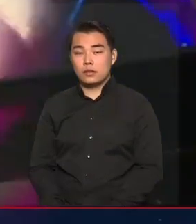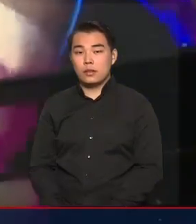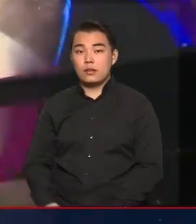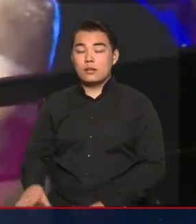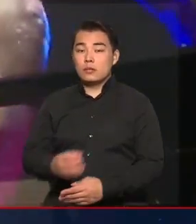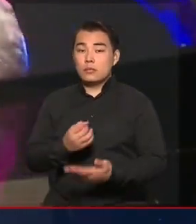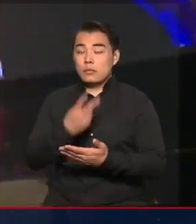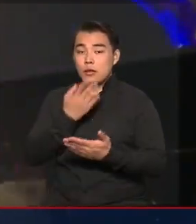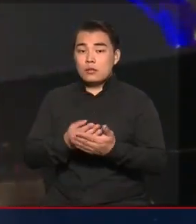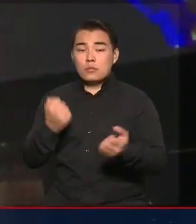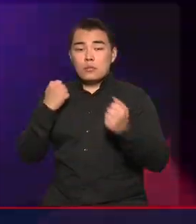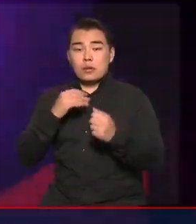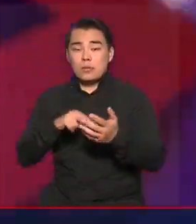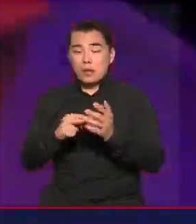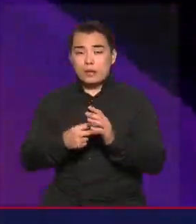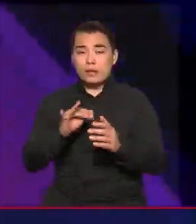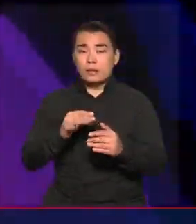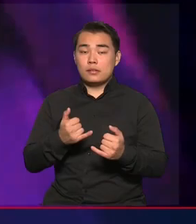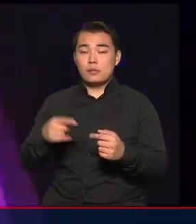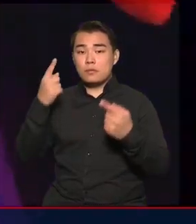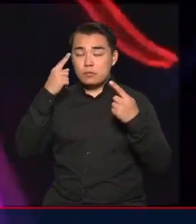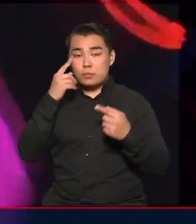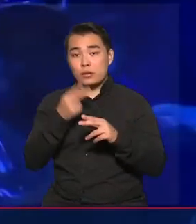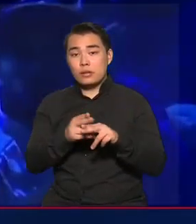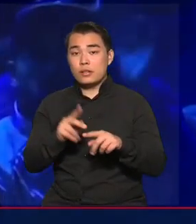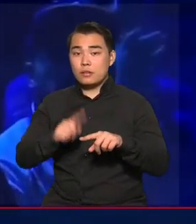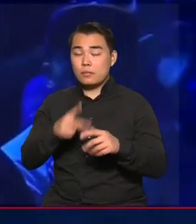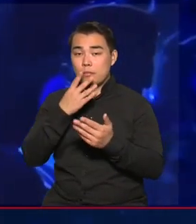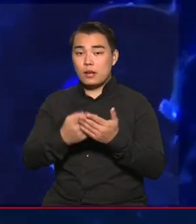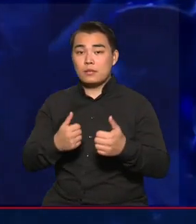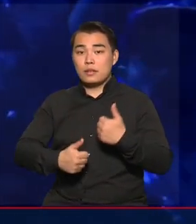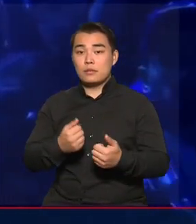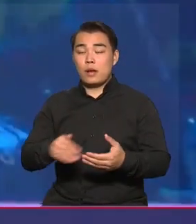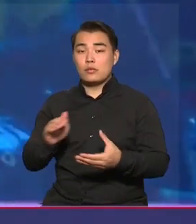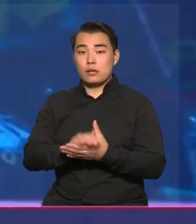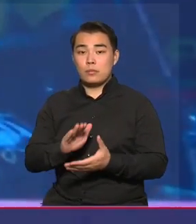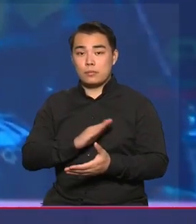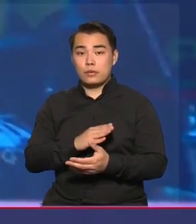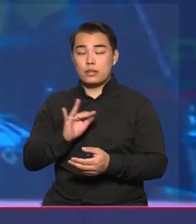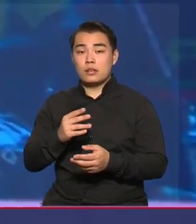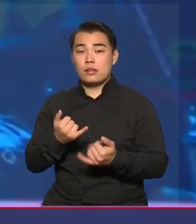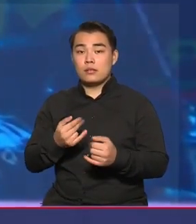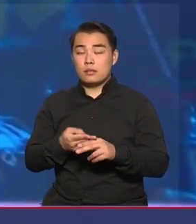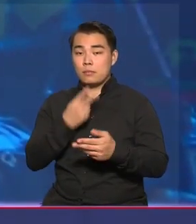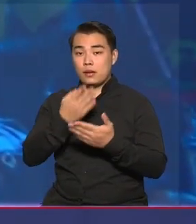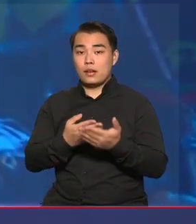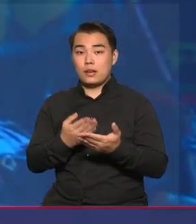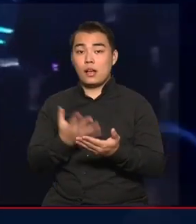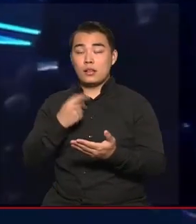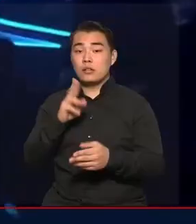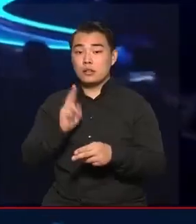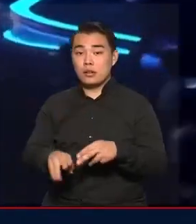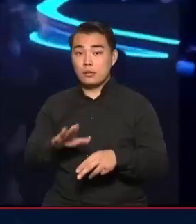Мәртебелі меймандарға спорт, стратегия, тактика, технология, жылдамдық секілді сайыс түрлері таныстырылды. Ал іс-шараның салтанатты бөлігі аяқталған